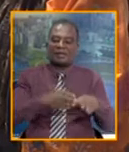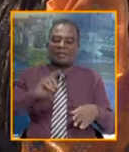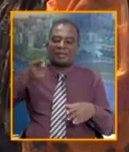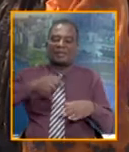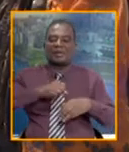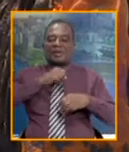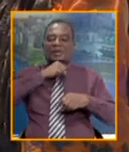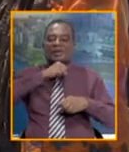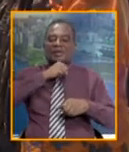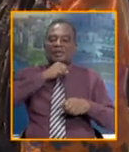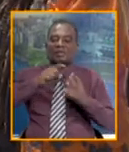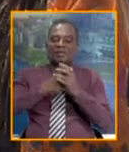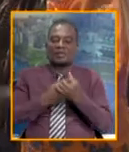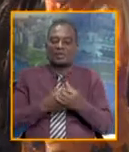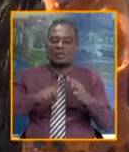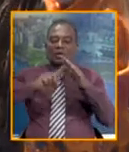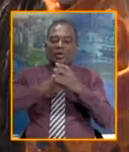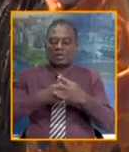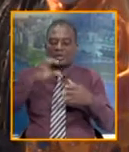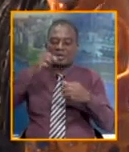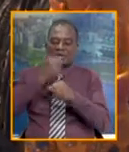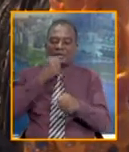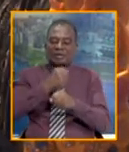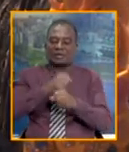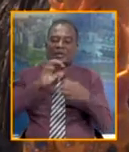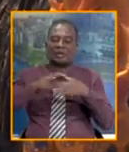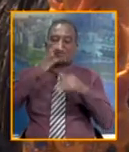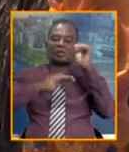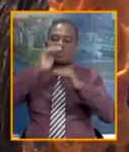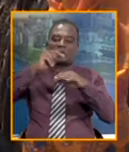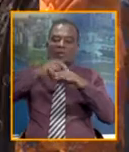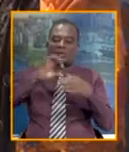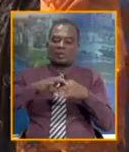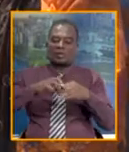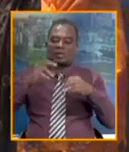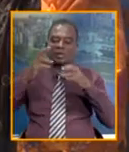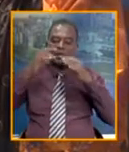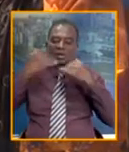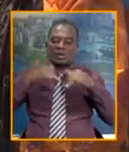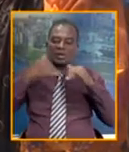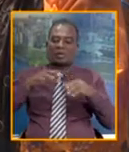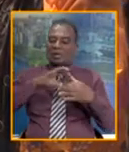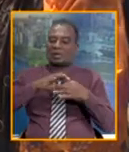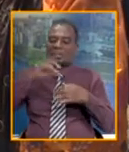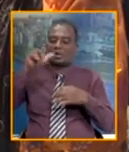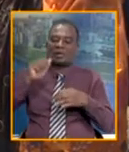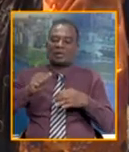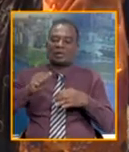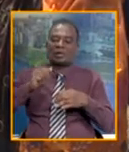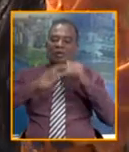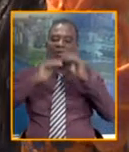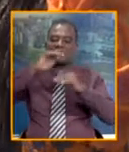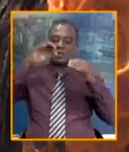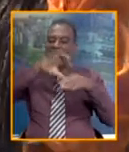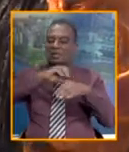pierre marquant le démarrage officiel des travaux de construction de cette usine. La construction de cette unité